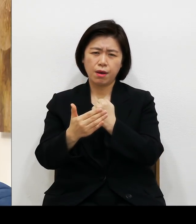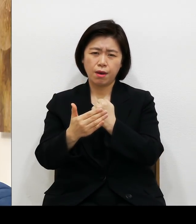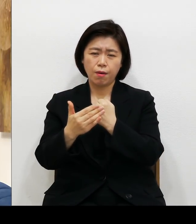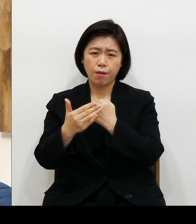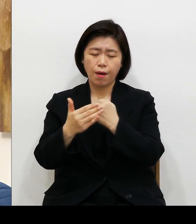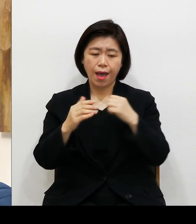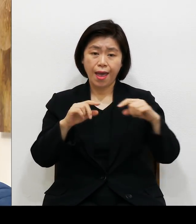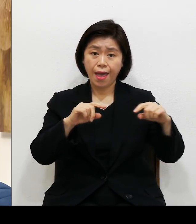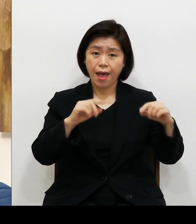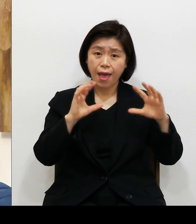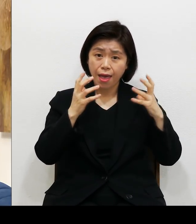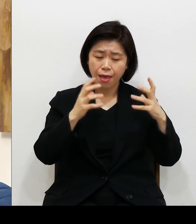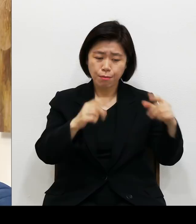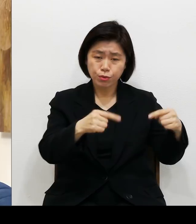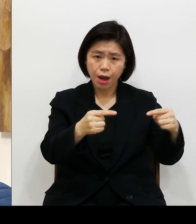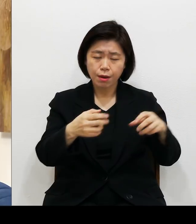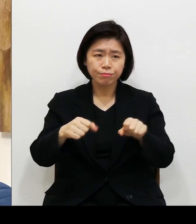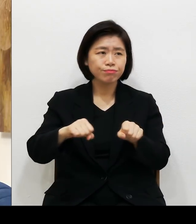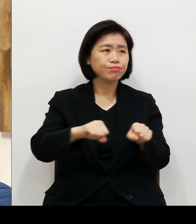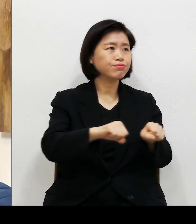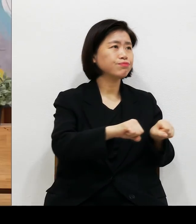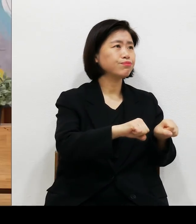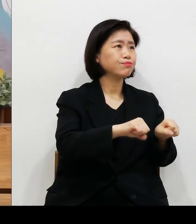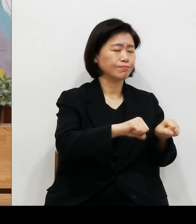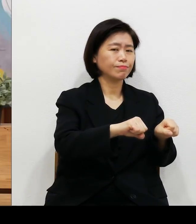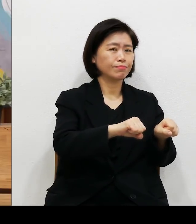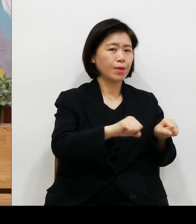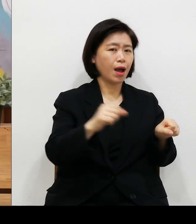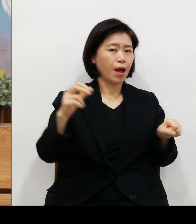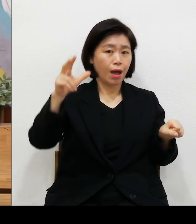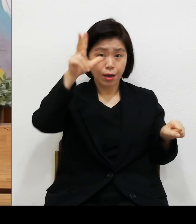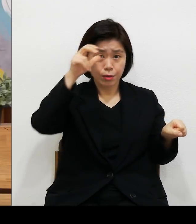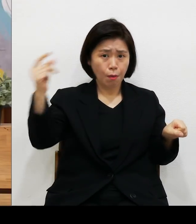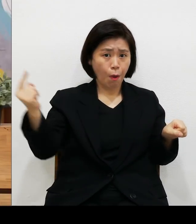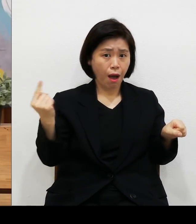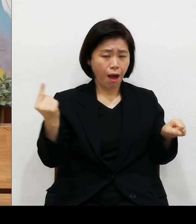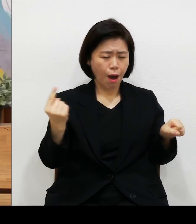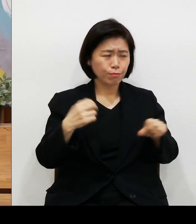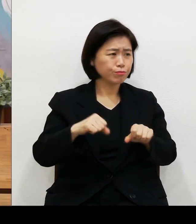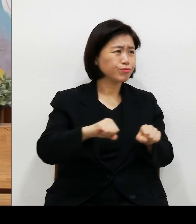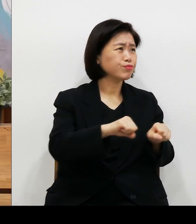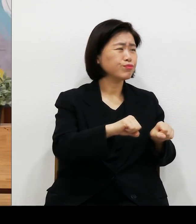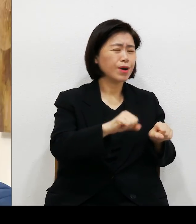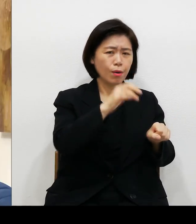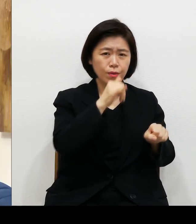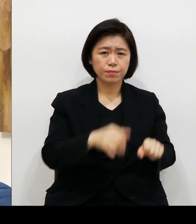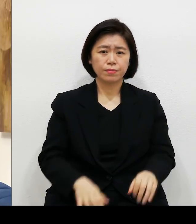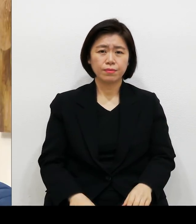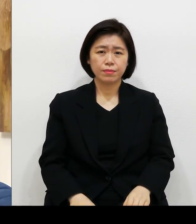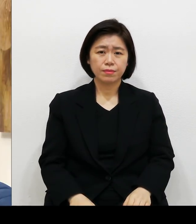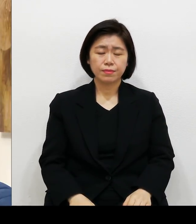저 경찰이 이제 나 잡으러 온 줄 알고 우리 애기 어디 딴 데 보낼 것 데려갈까 봐, 같아갖고